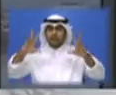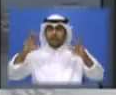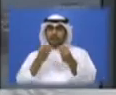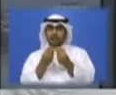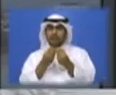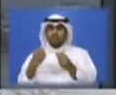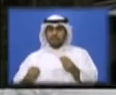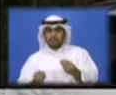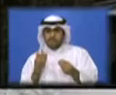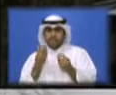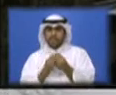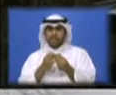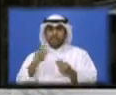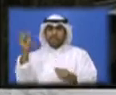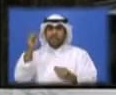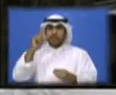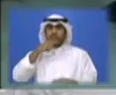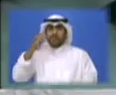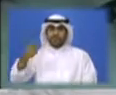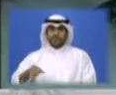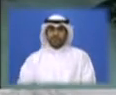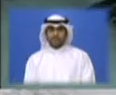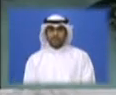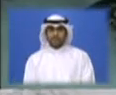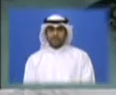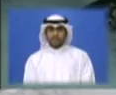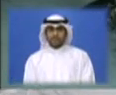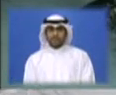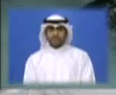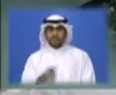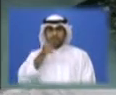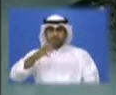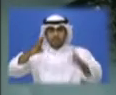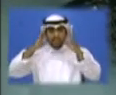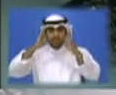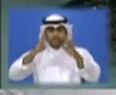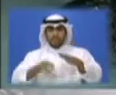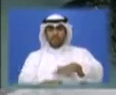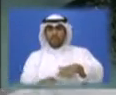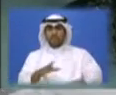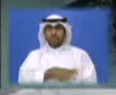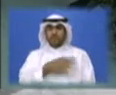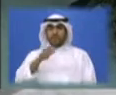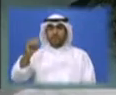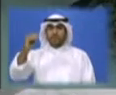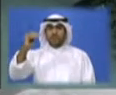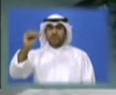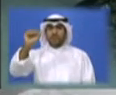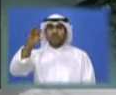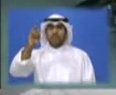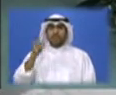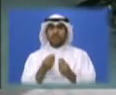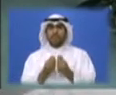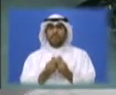الإبداع الروسي عبر تاريخ روسيا. أحب أشكر الشيخ حصة سعد العبد الله الصباح